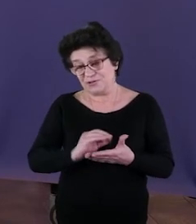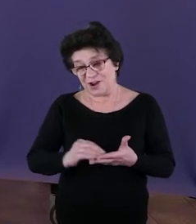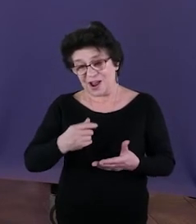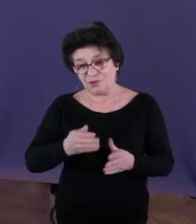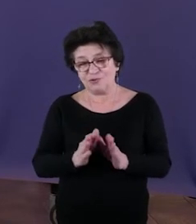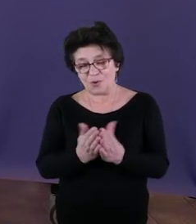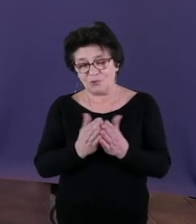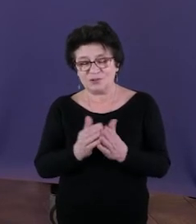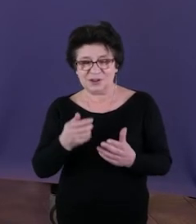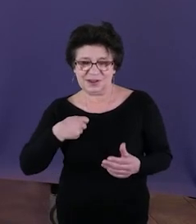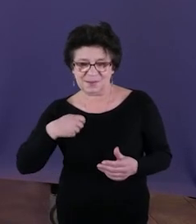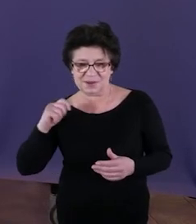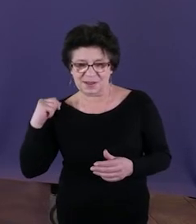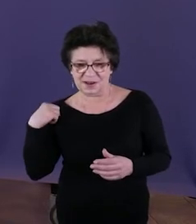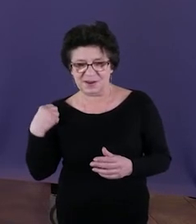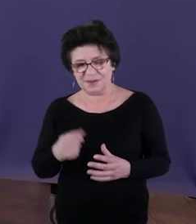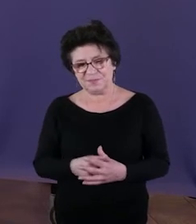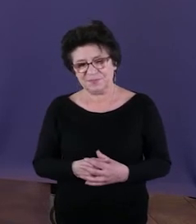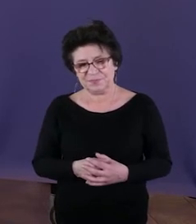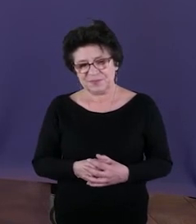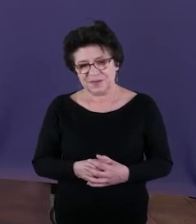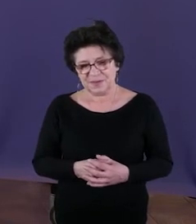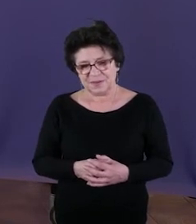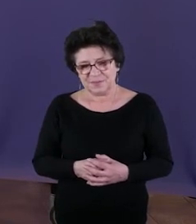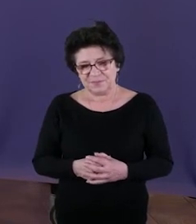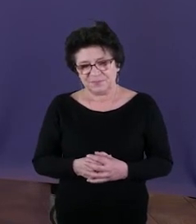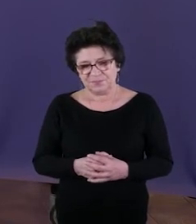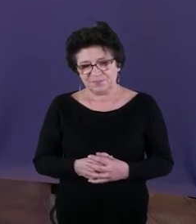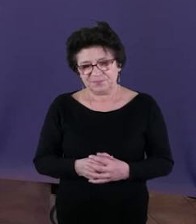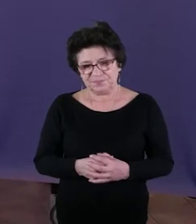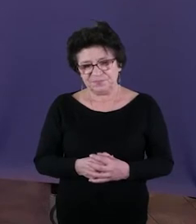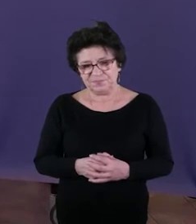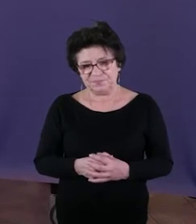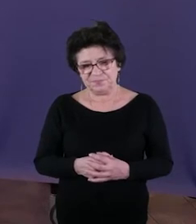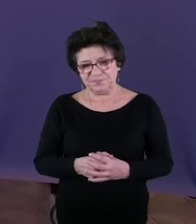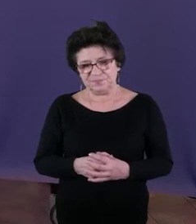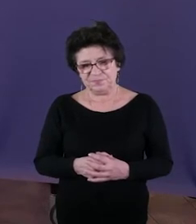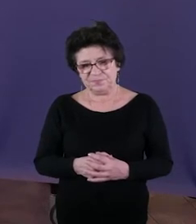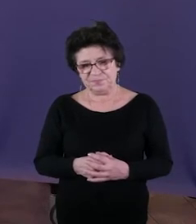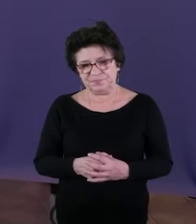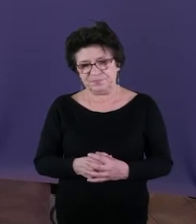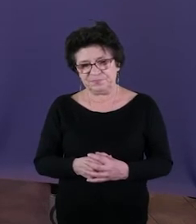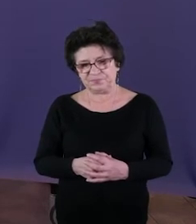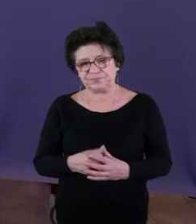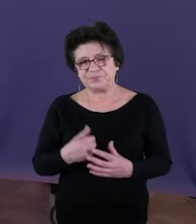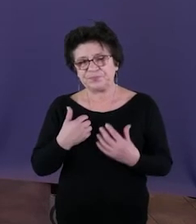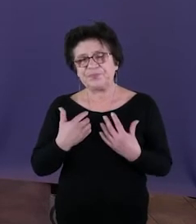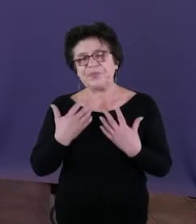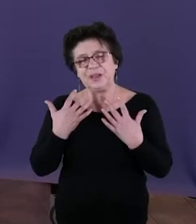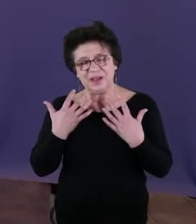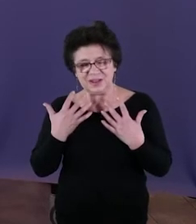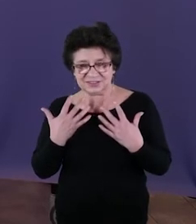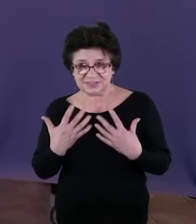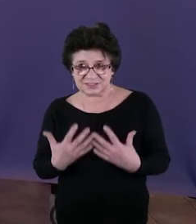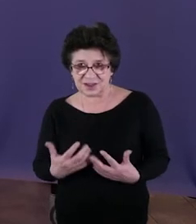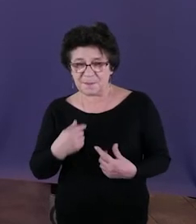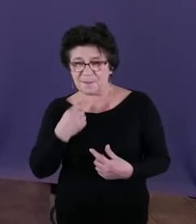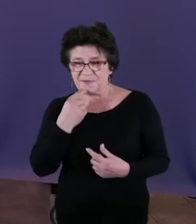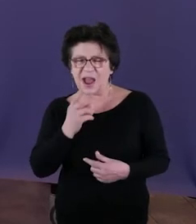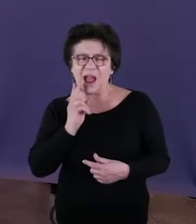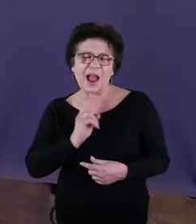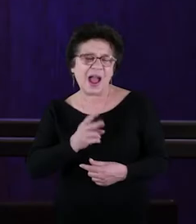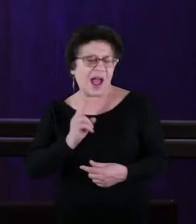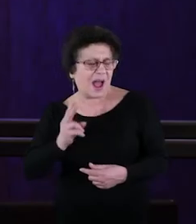co są przedmiotem tych spotkań w Lesznie między innymi tutaj chciałabym uczulić że każdy pisarz